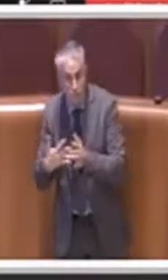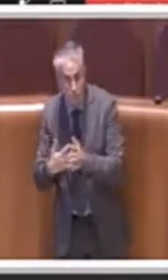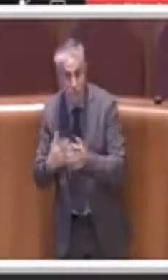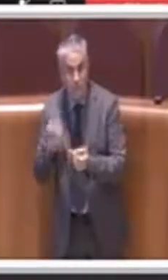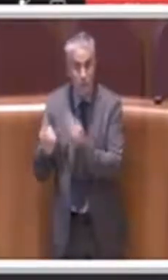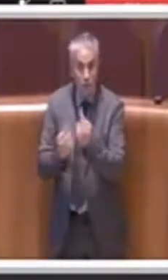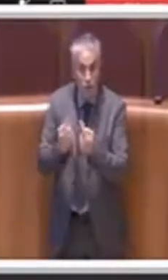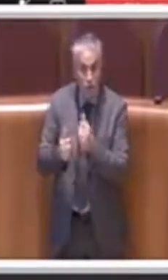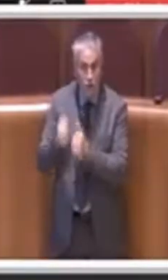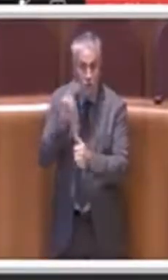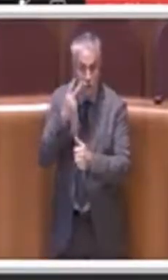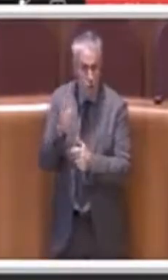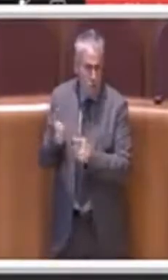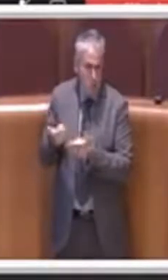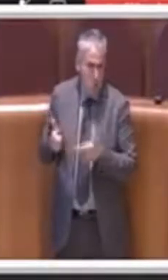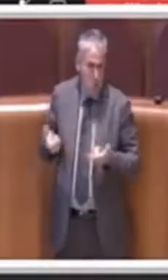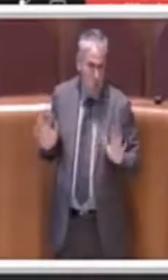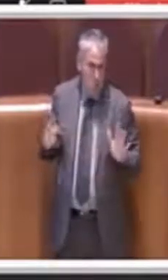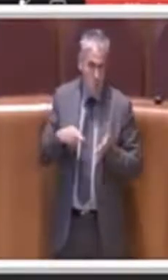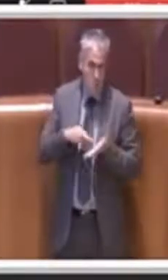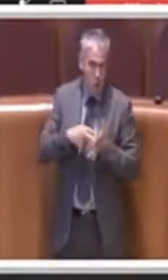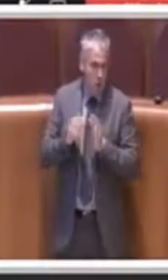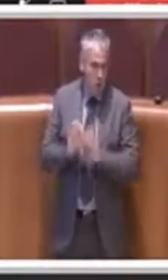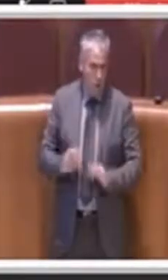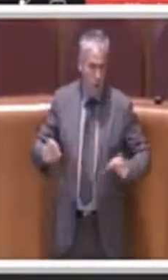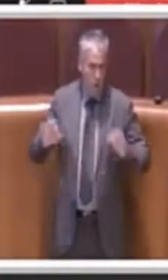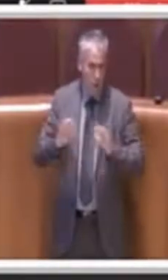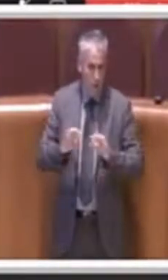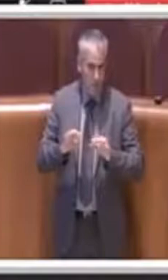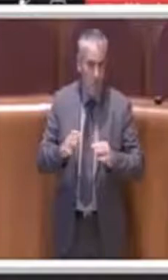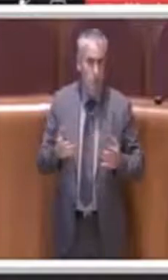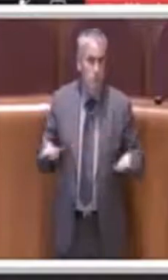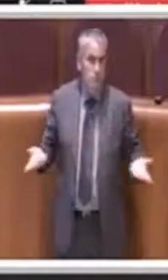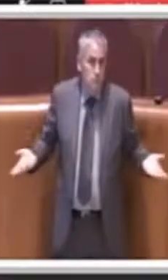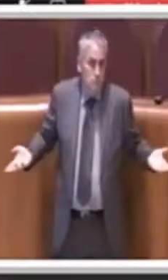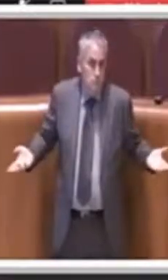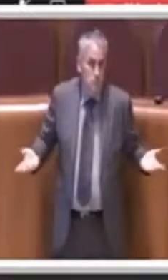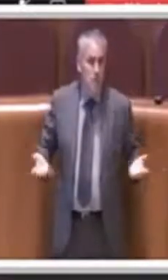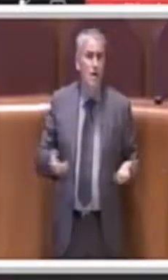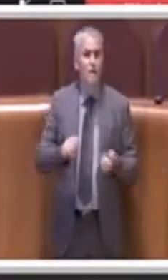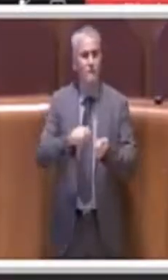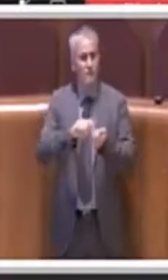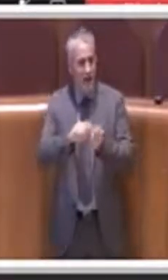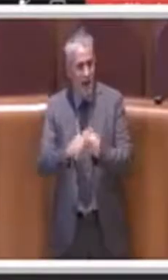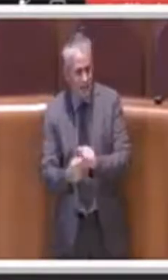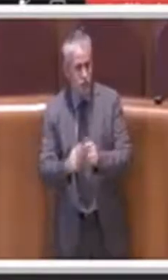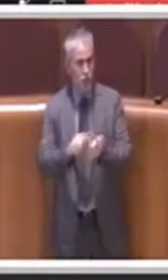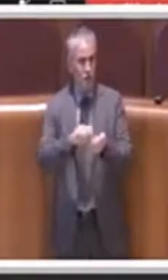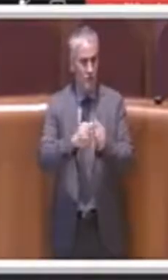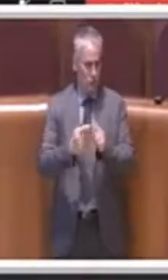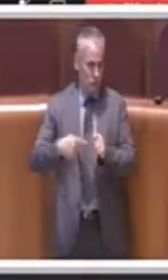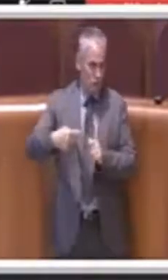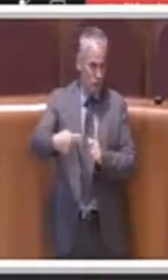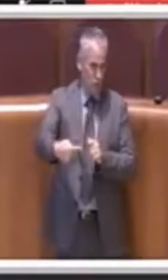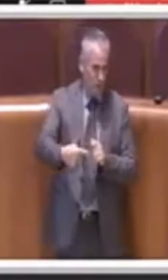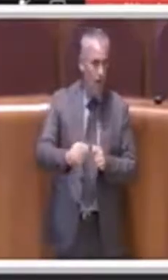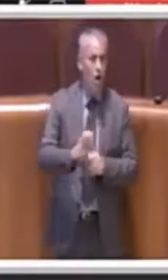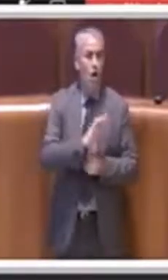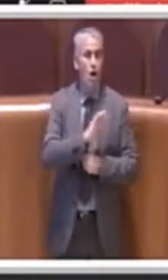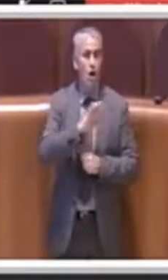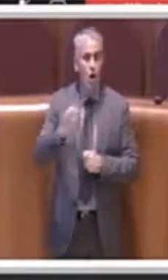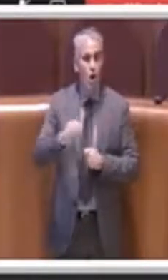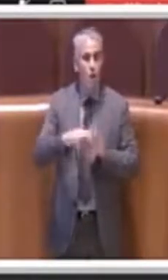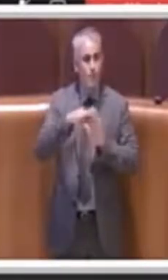bilancio e previsione, perché o comunque alle successive variazioni o ai momenti, diciamo, importanti